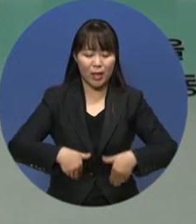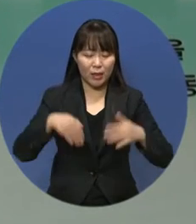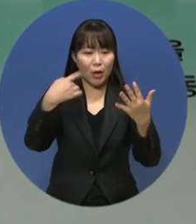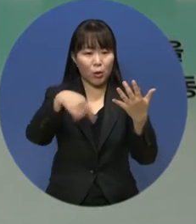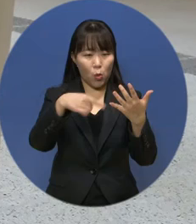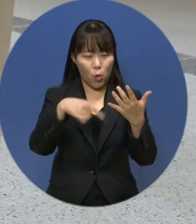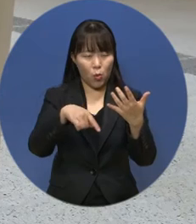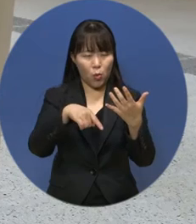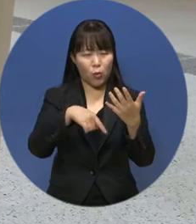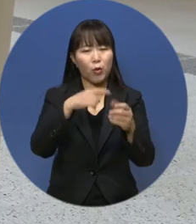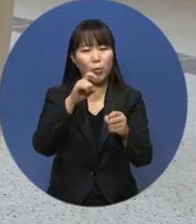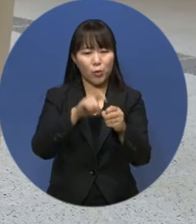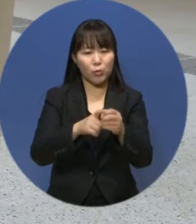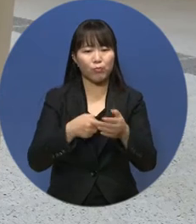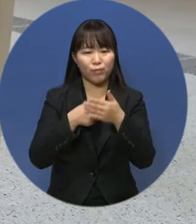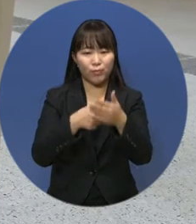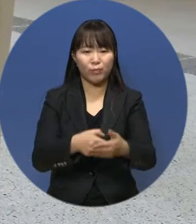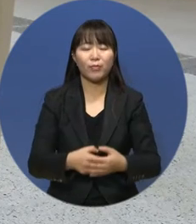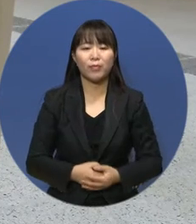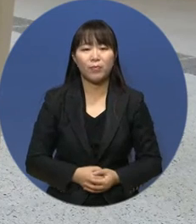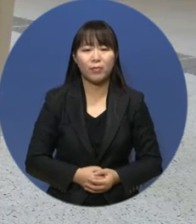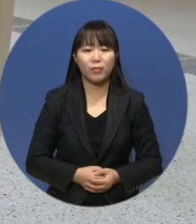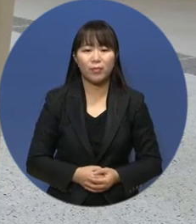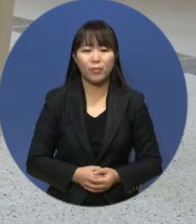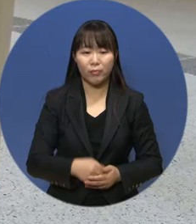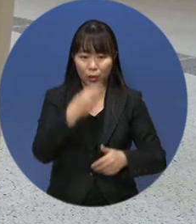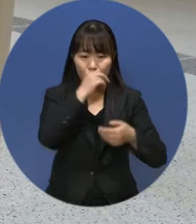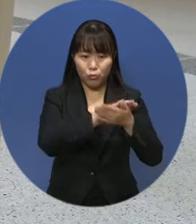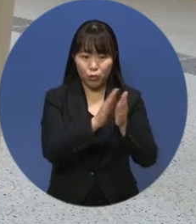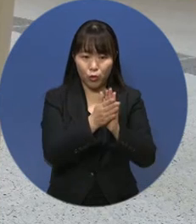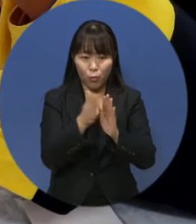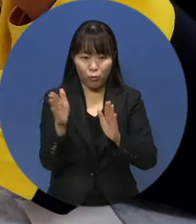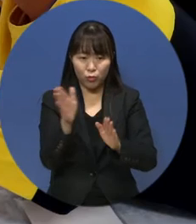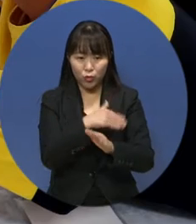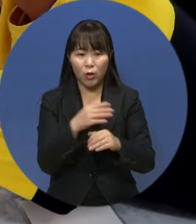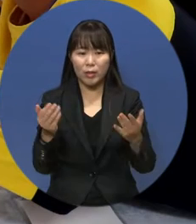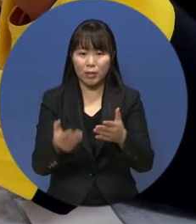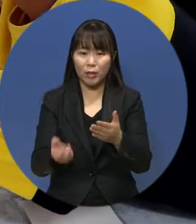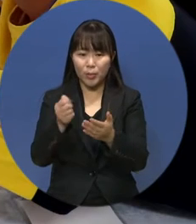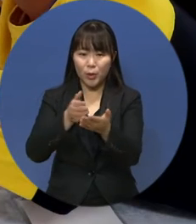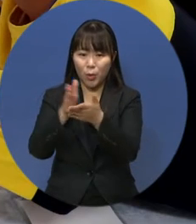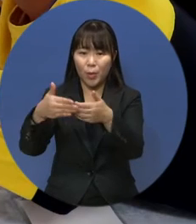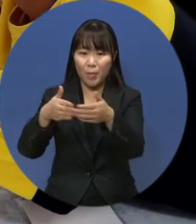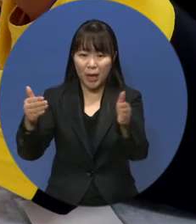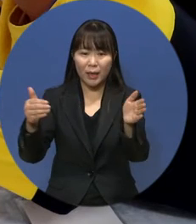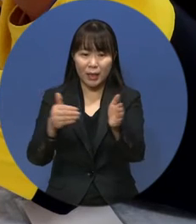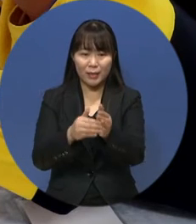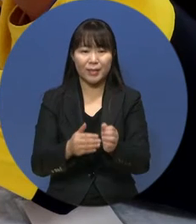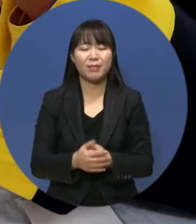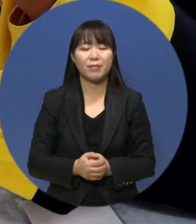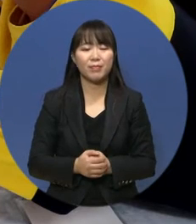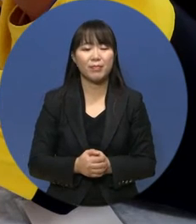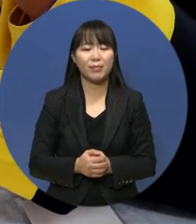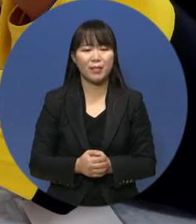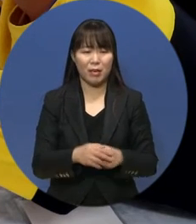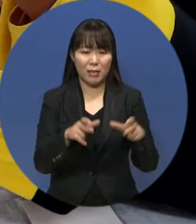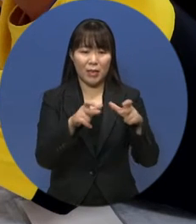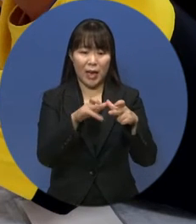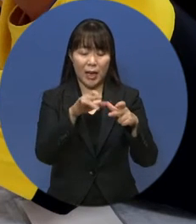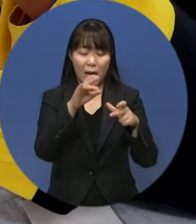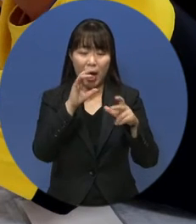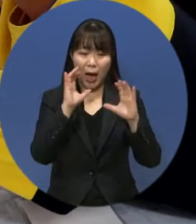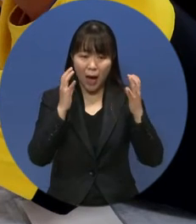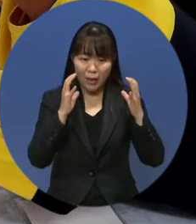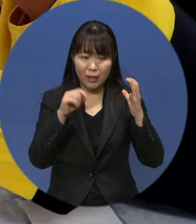교육을 추구하고 있습니다 유치원 과정부터 직업 전공 방가 전까지 장애가 있는